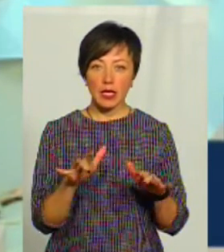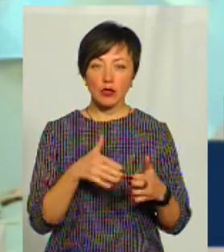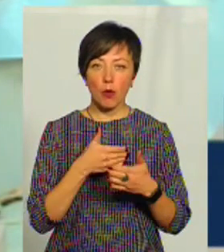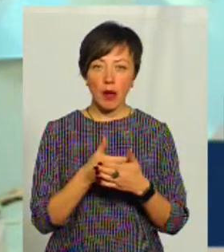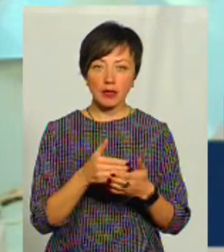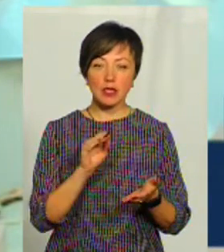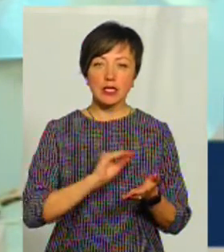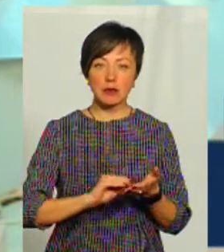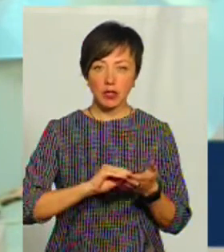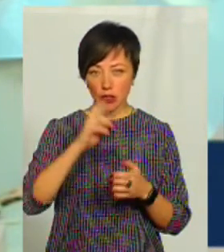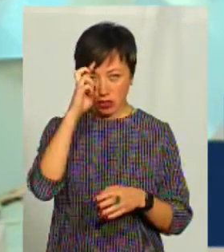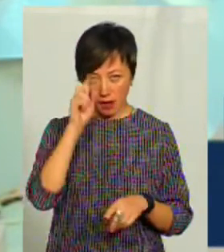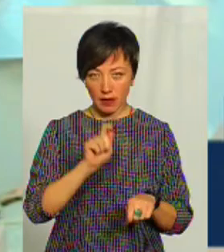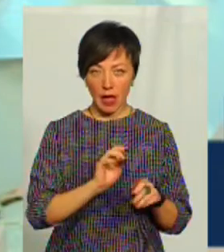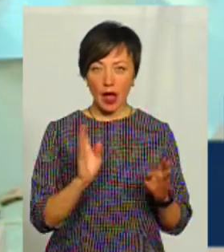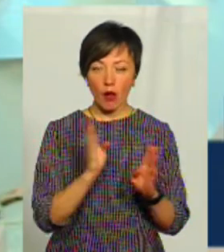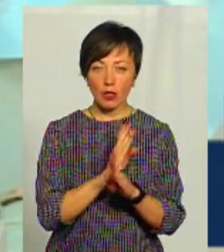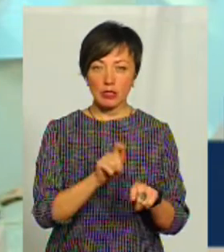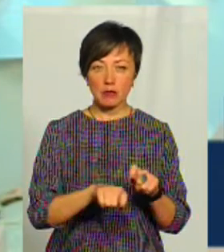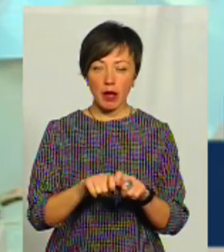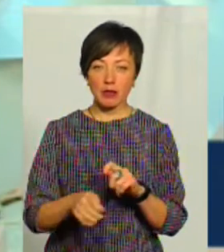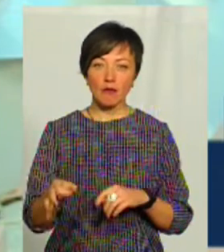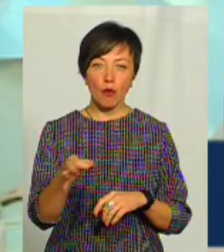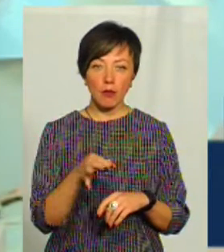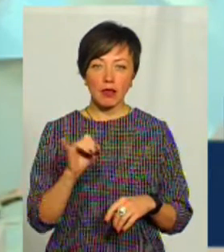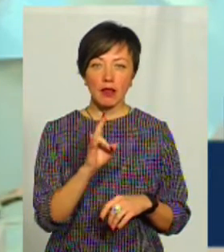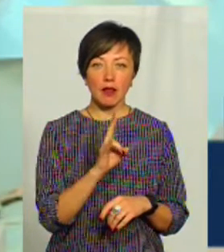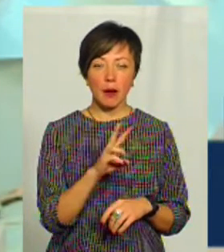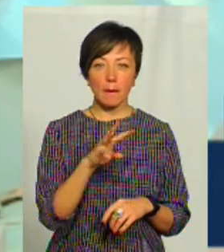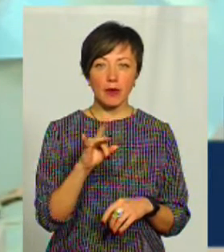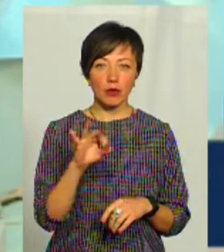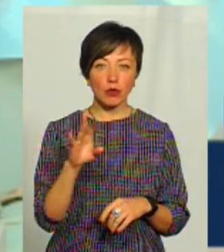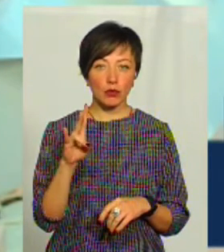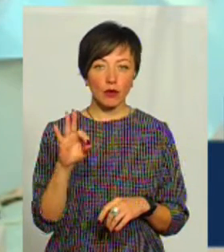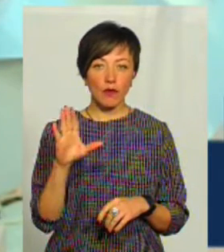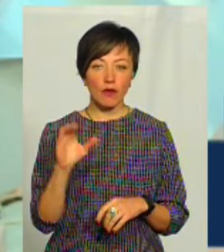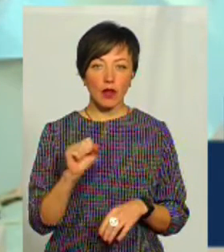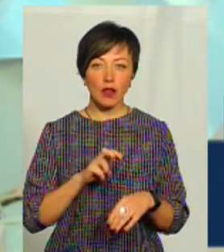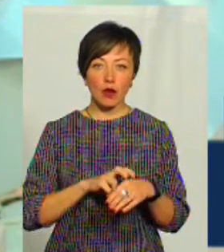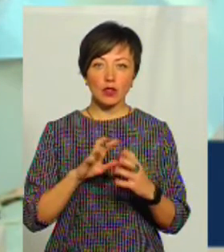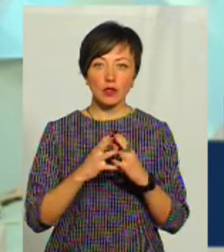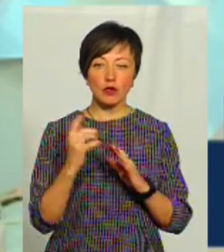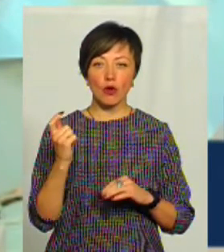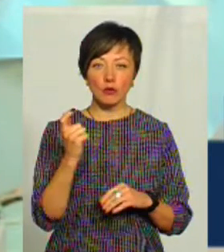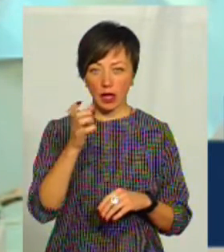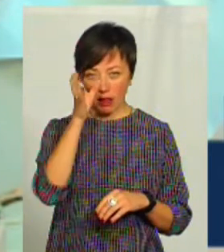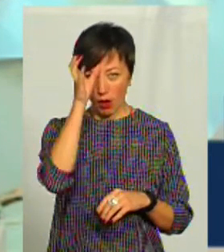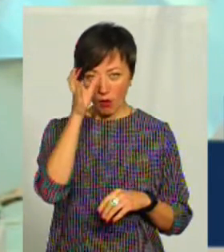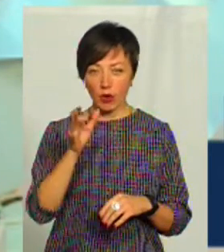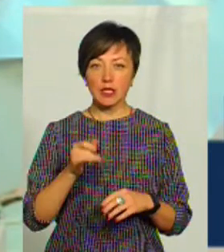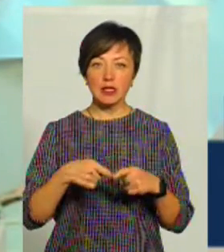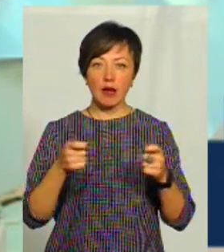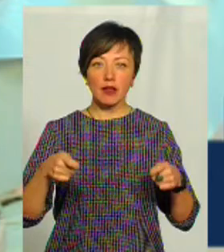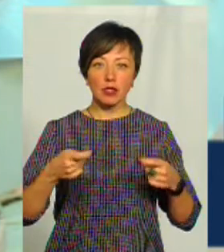та ЗМІ Державної екологічної інспекції Хмельницької області, та Наталією Міроновою, докторкою сільськогосподарських